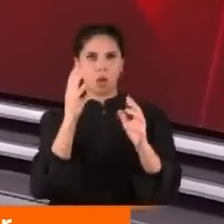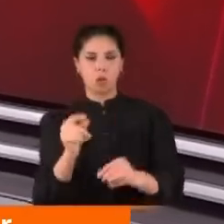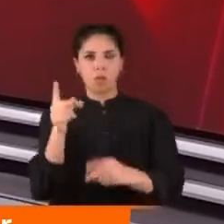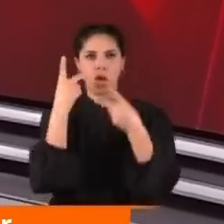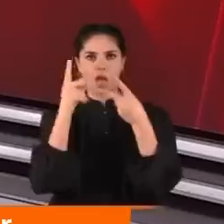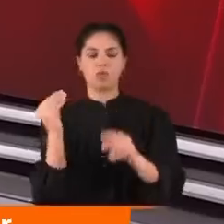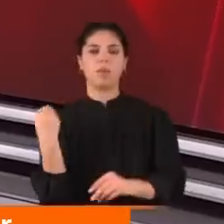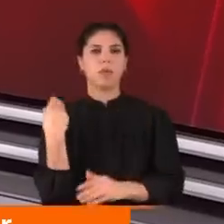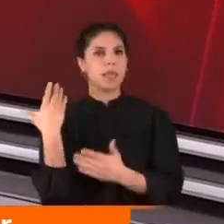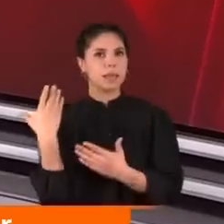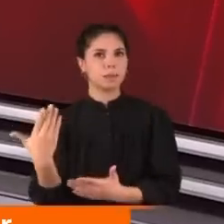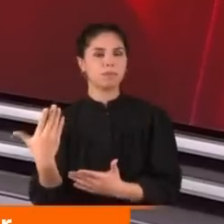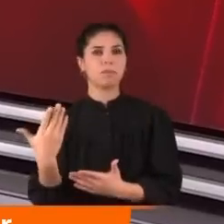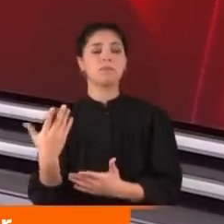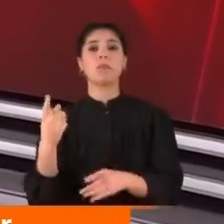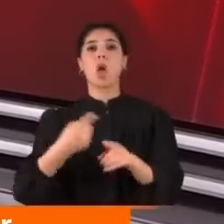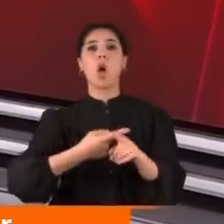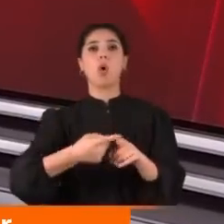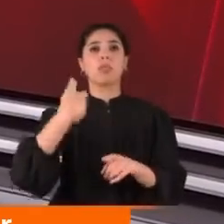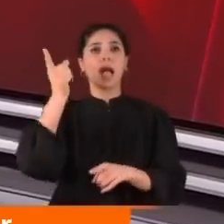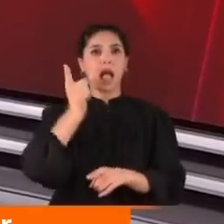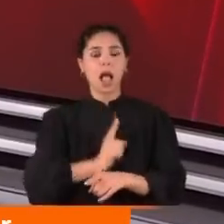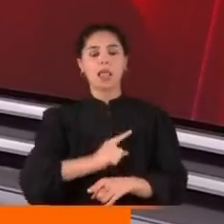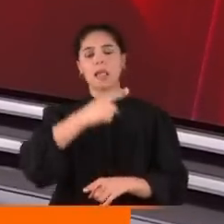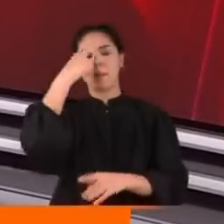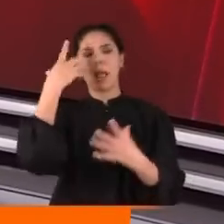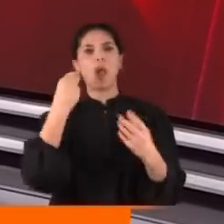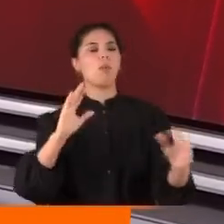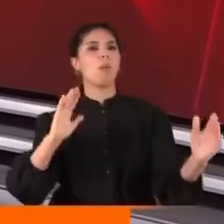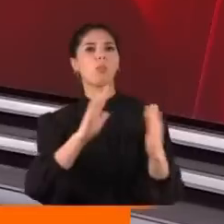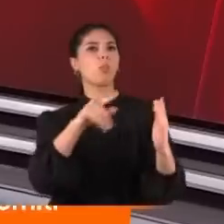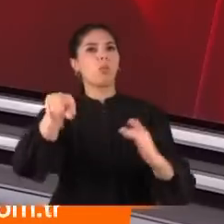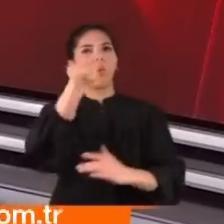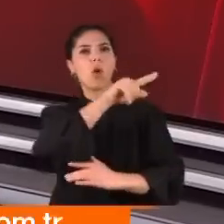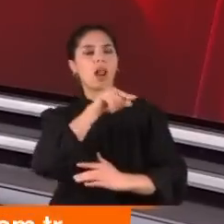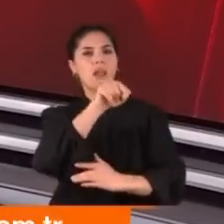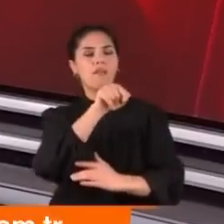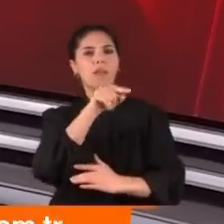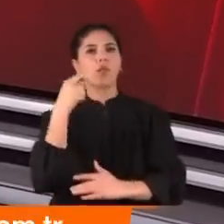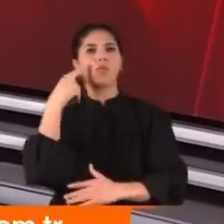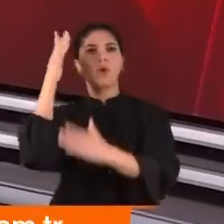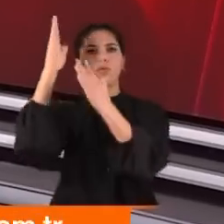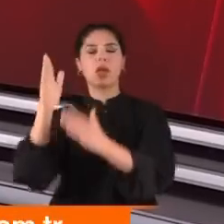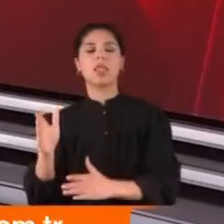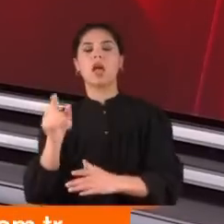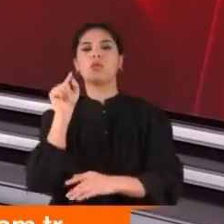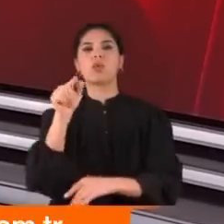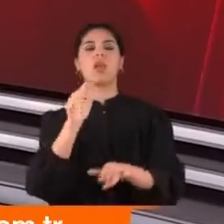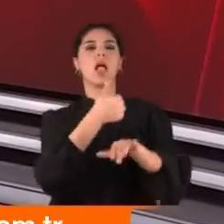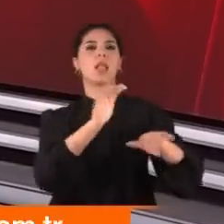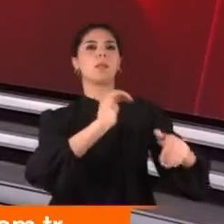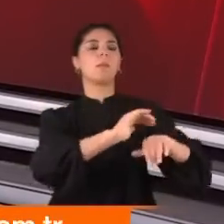gelmişti, sıcak bir açıklama. Peki ortak adayları hala belli olmayan muhalefet cephesi, Cumhurbaşkanı altılı masada yaşanan adaylık krizine de değindi